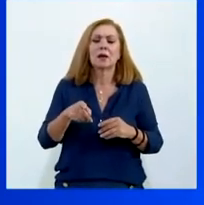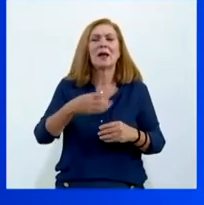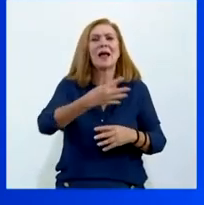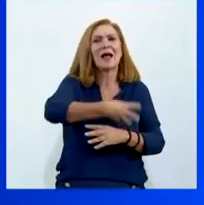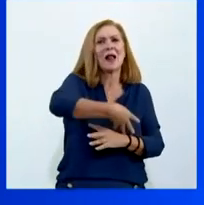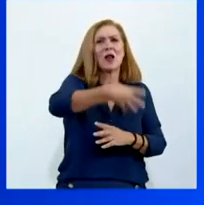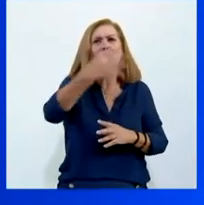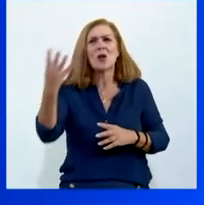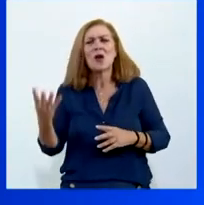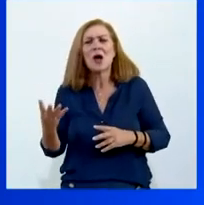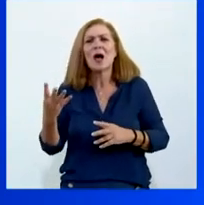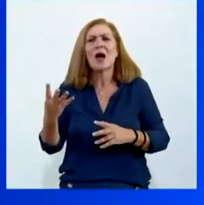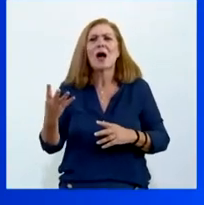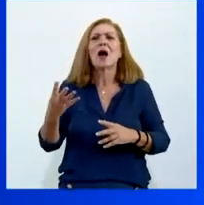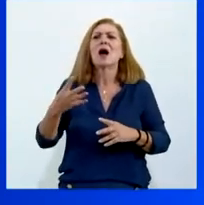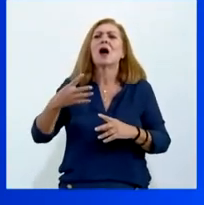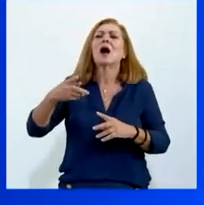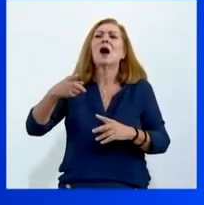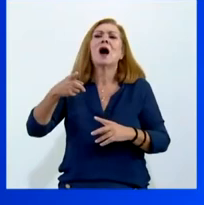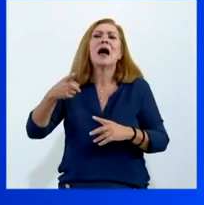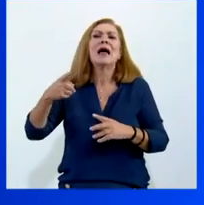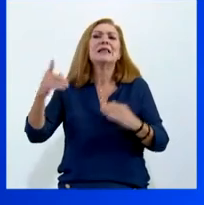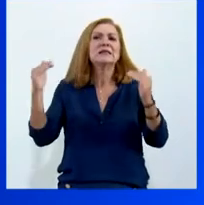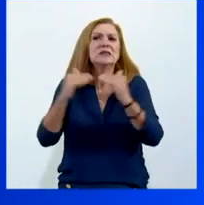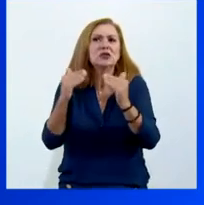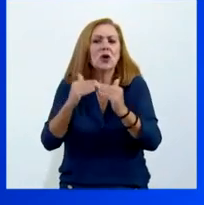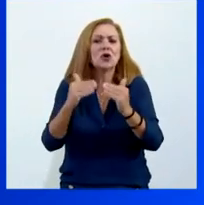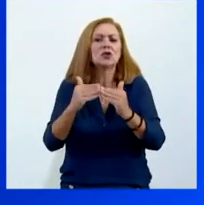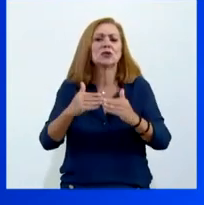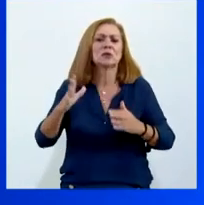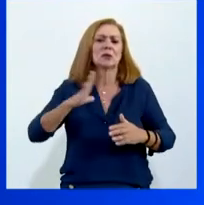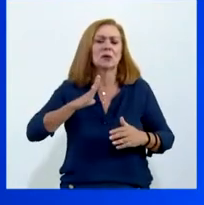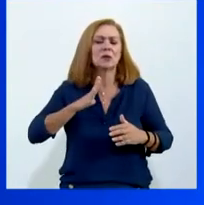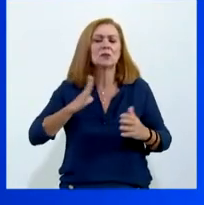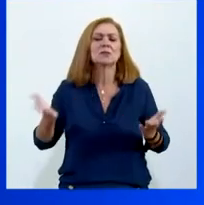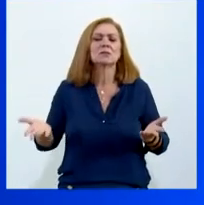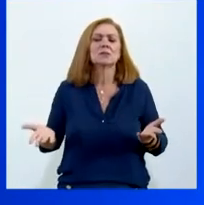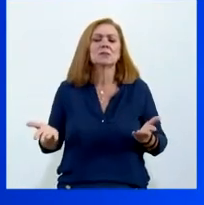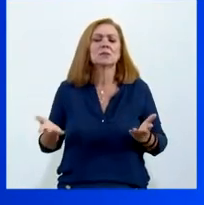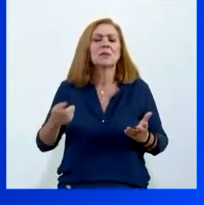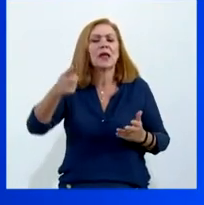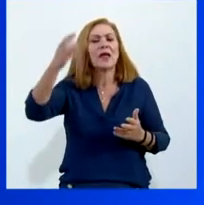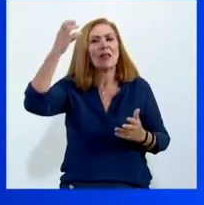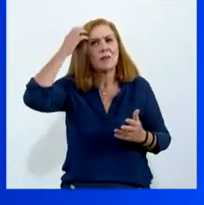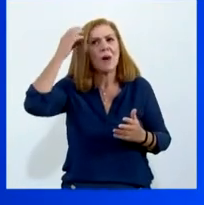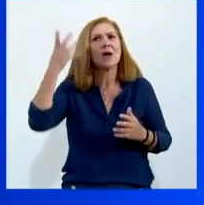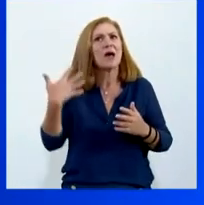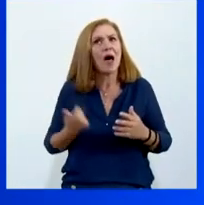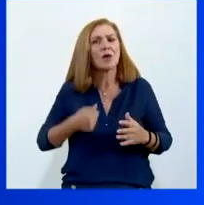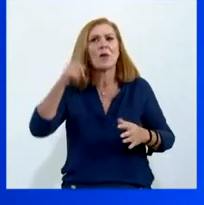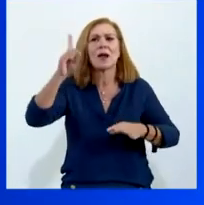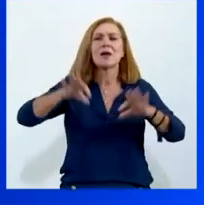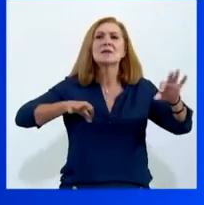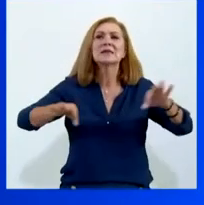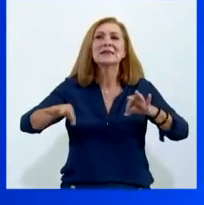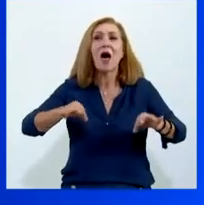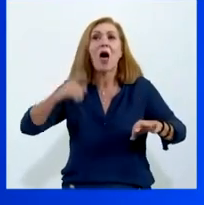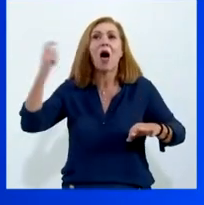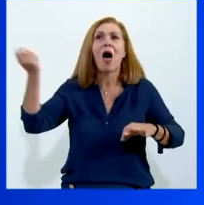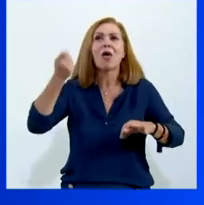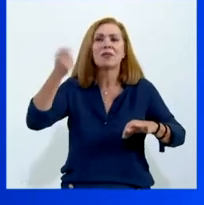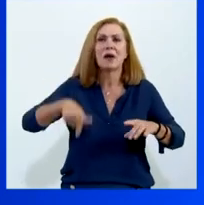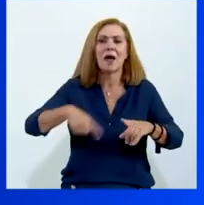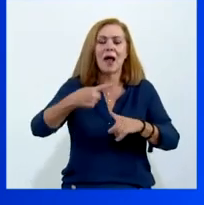ΛΟΑΤΚΙ πλάς άτομα. Θυμάστε ότι είχε εκπονηθεί μια εθνική στρατηγική με πρόεδρο